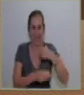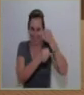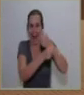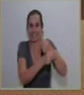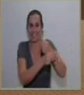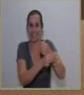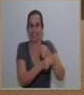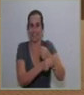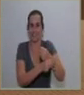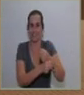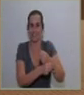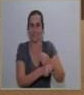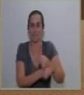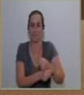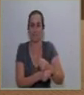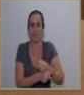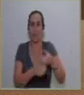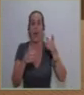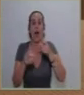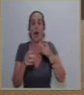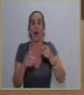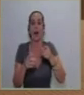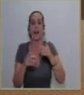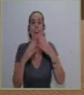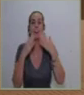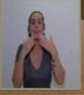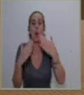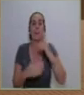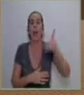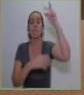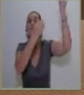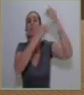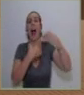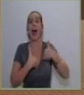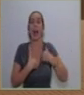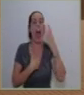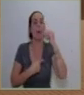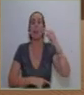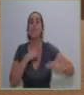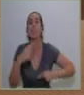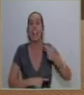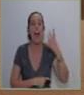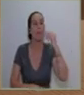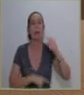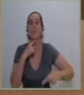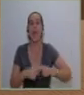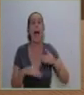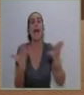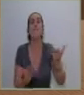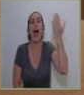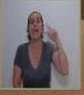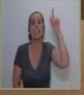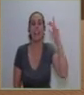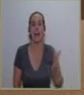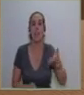את הדבר מהעתיד. אבו תומר. סוף סוף אתה חוזר. תודה, אלוהים, שלח לנו. 40 שנה. 40 שנה, איפה היית? סוף